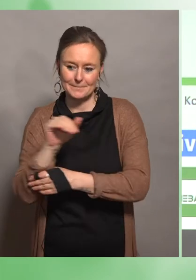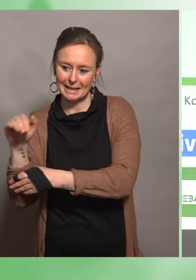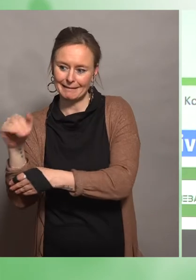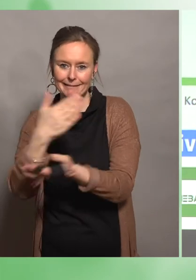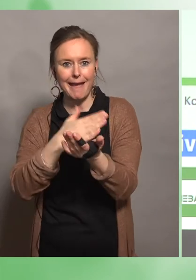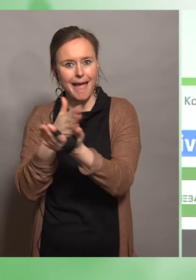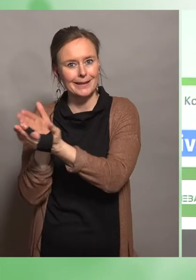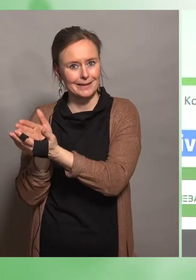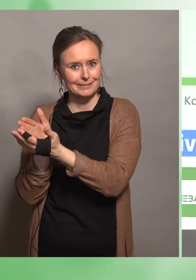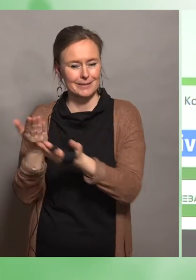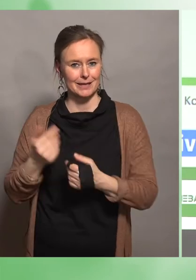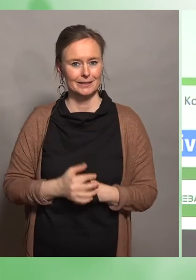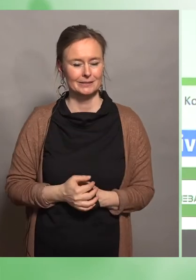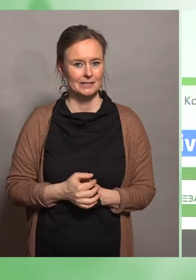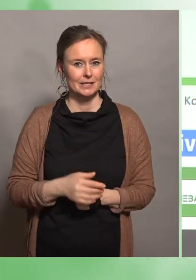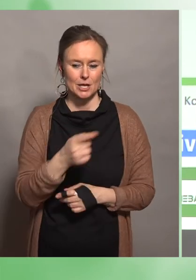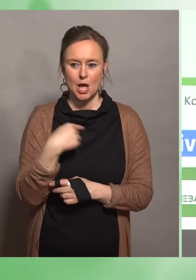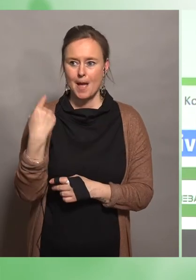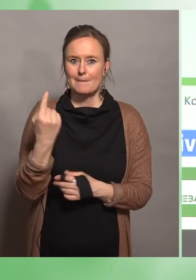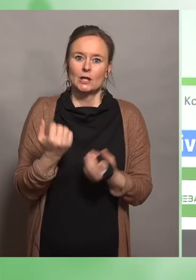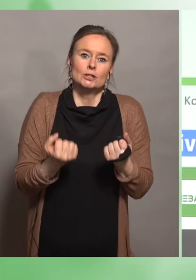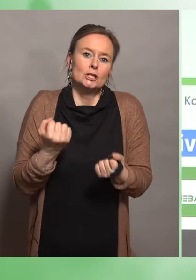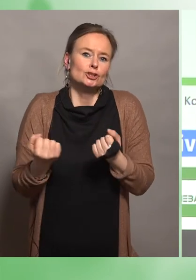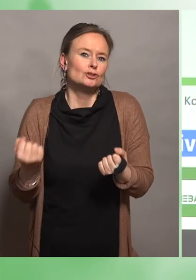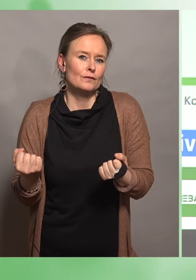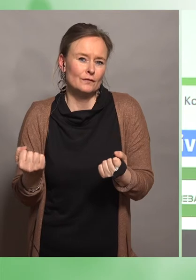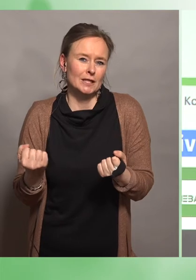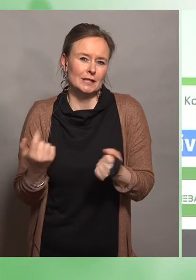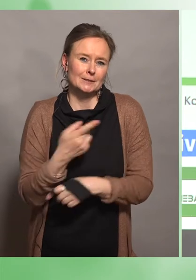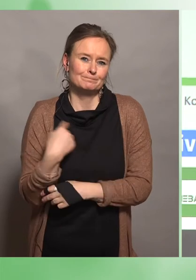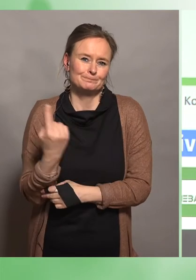eingeteilt, eingeordnet. Es ist bei uns halt relativ schwierig, weil wir haben